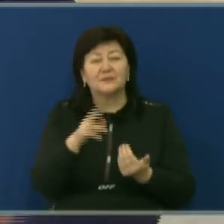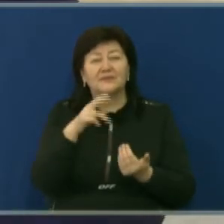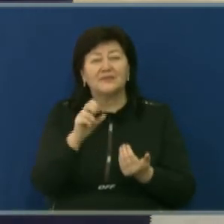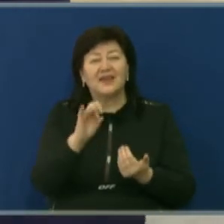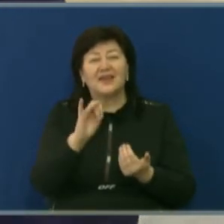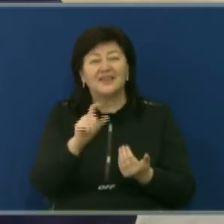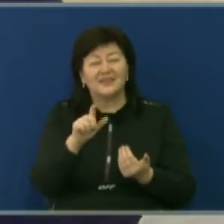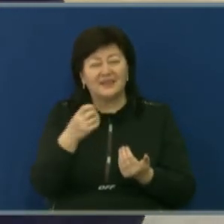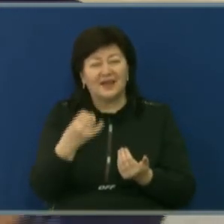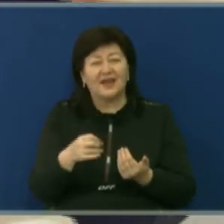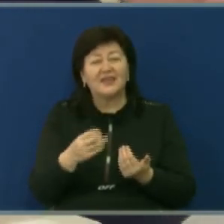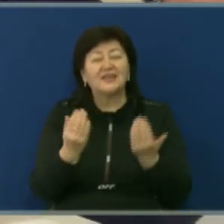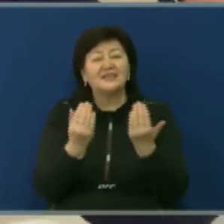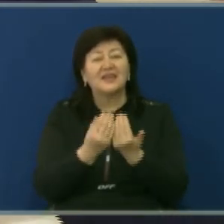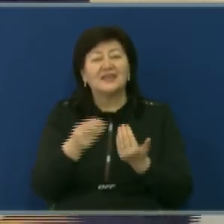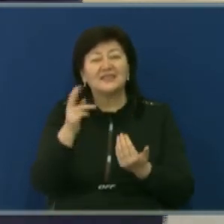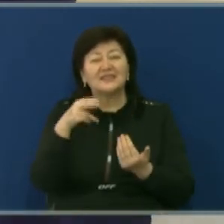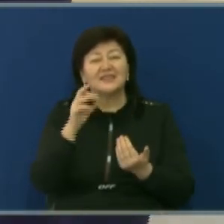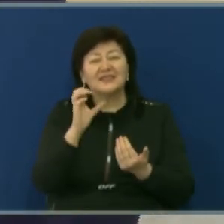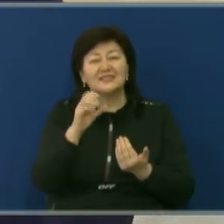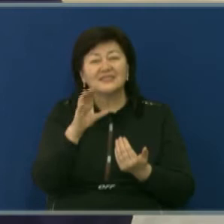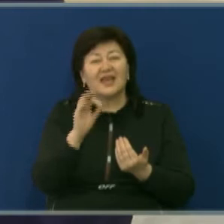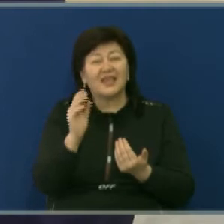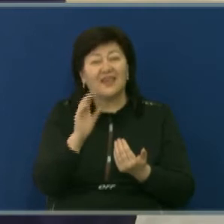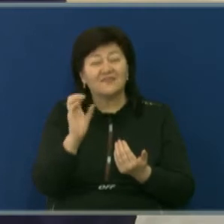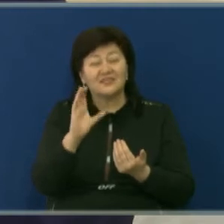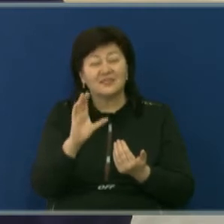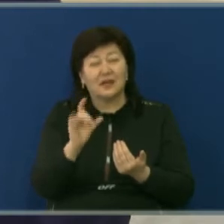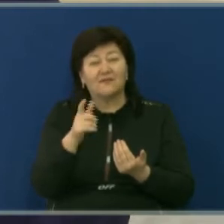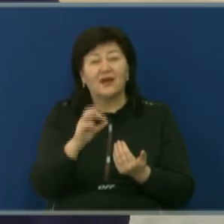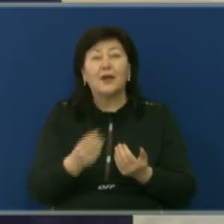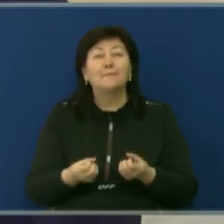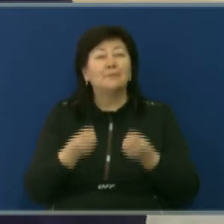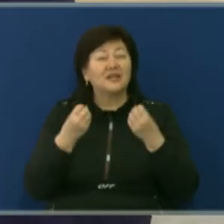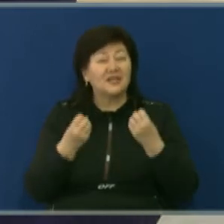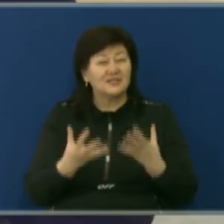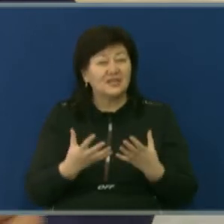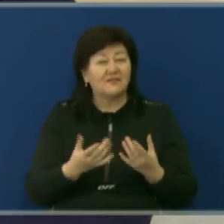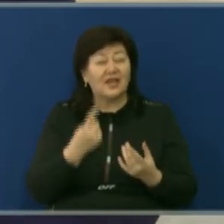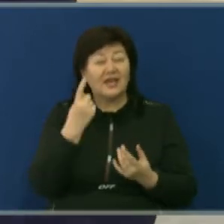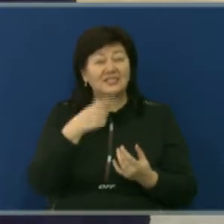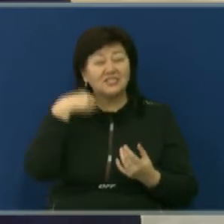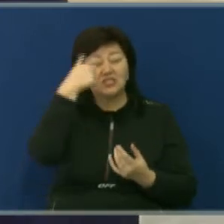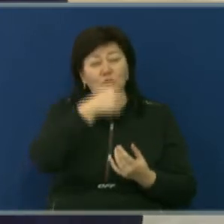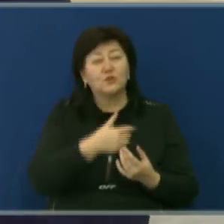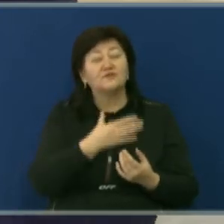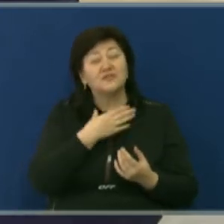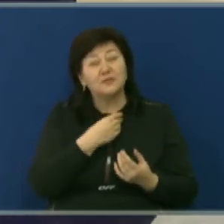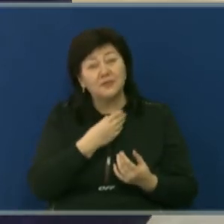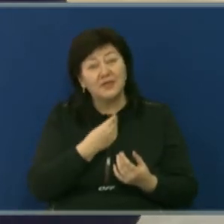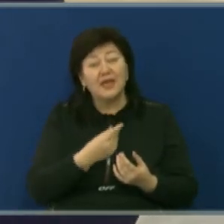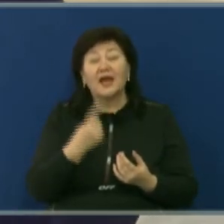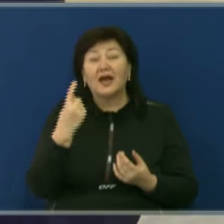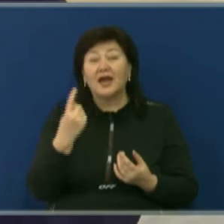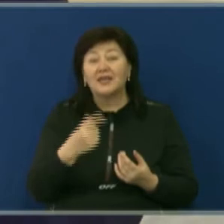имени Достоевского, объединившись все шесть театров по очереди, праздновали один год в Усть-Каменогорске, один год в Семее. Надеюсь, что в будущем мы избавимся